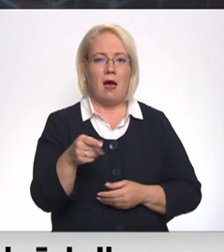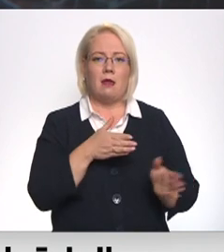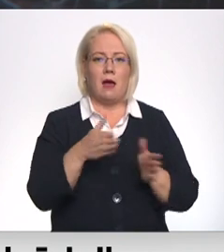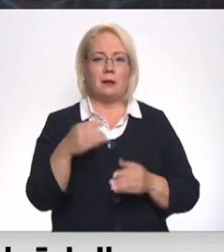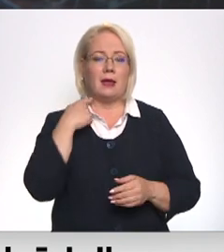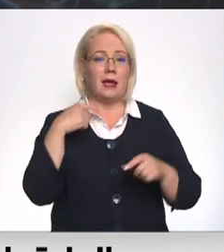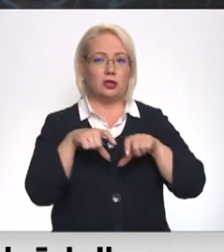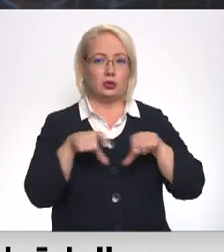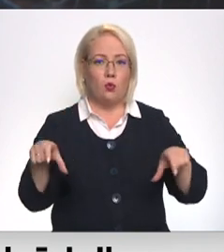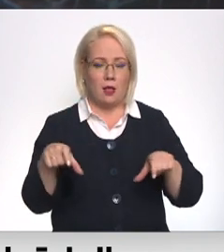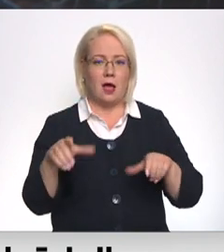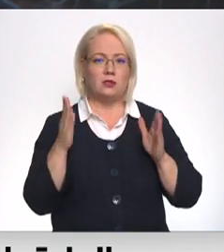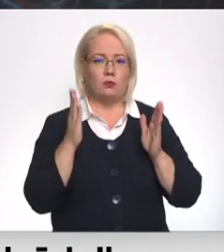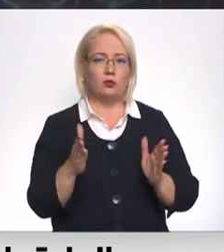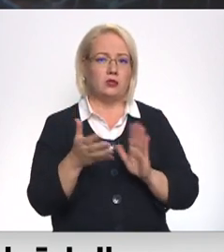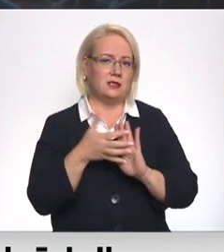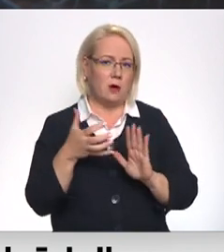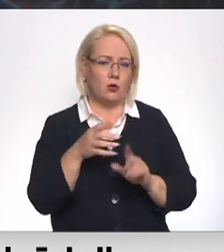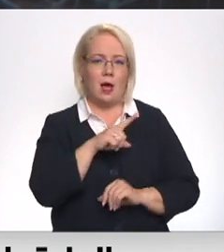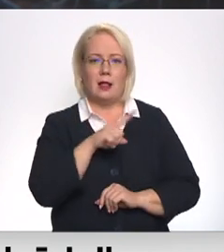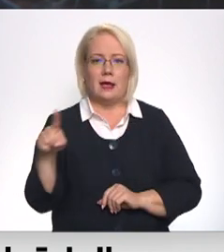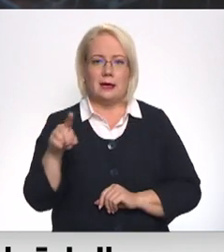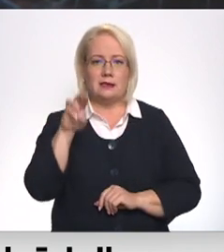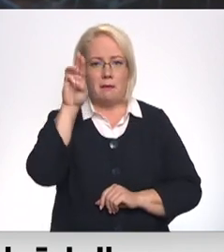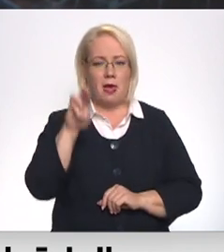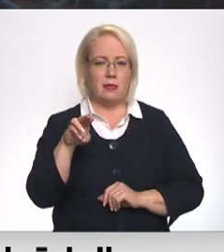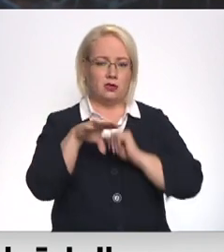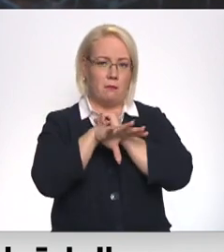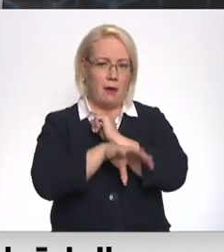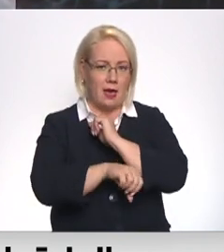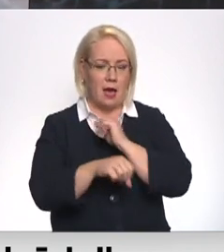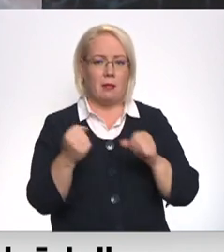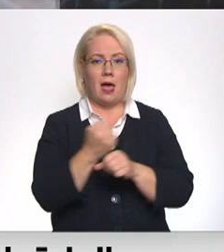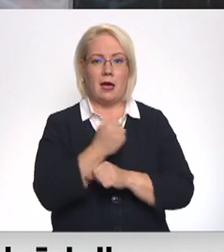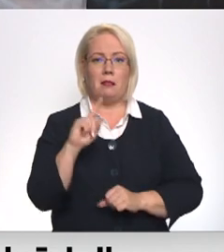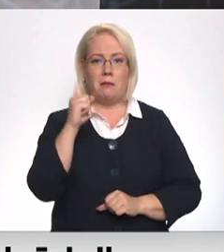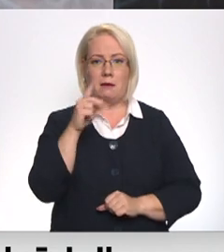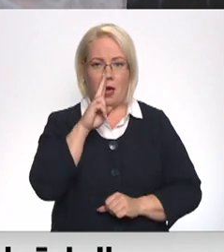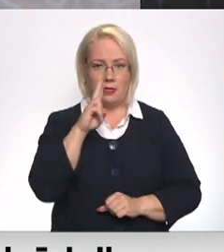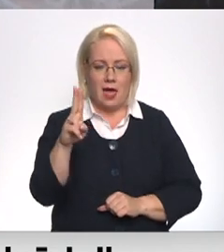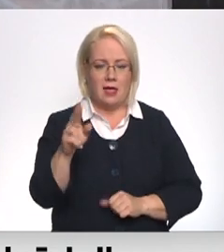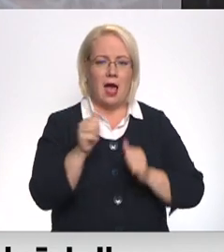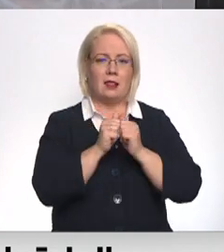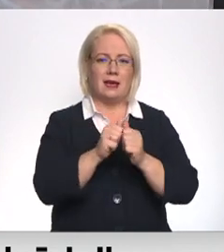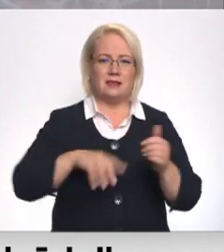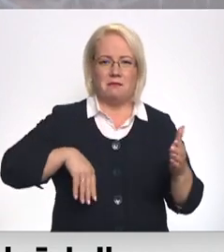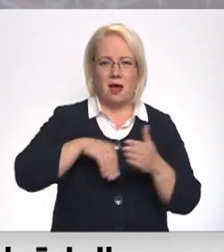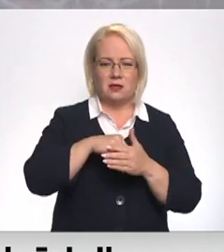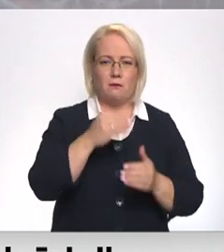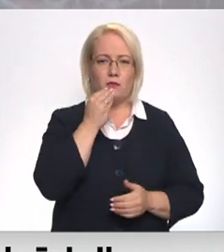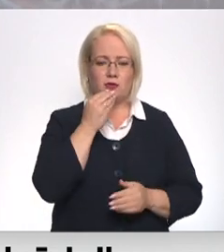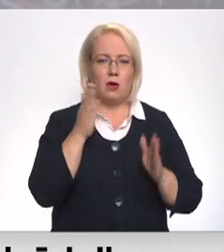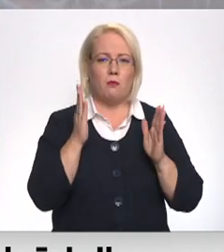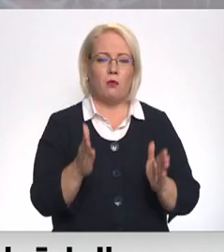Rīgas skolās visticamāk tiks izmantota līdz pat mēneša beigām. Lai gan pirmā nedēļa ar līdzmaksājumu par pusdienām drīz